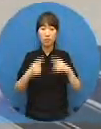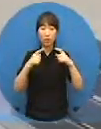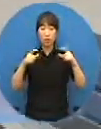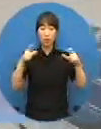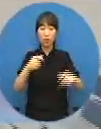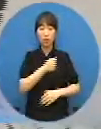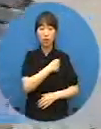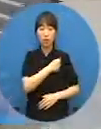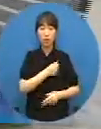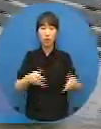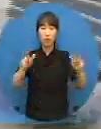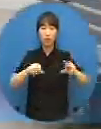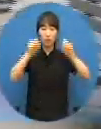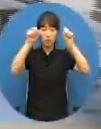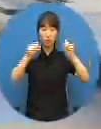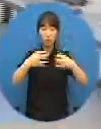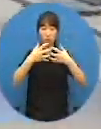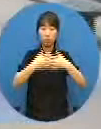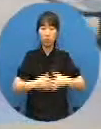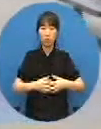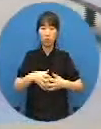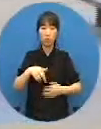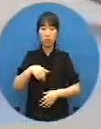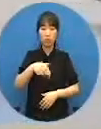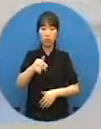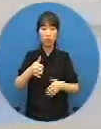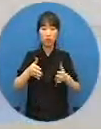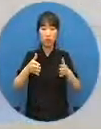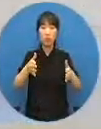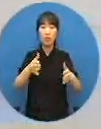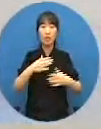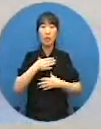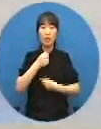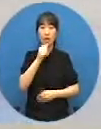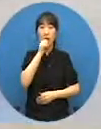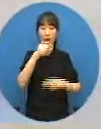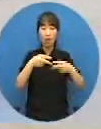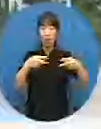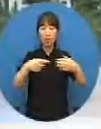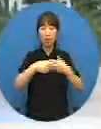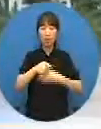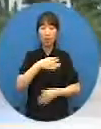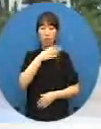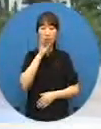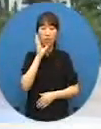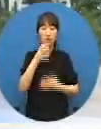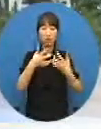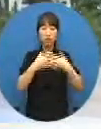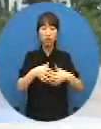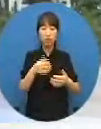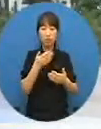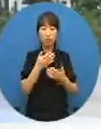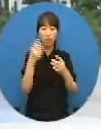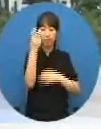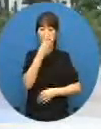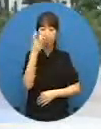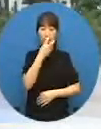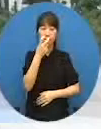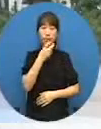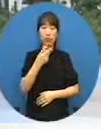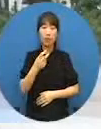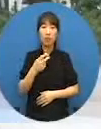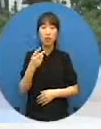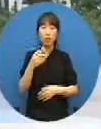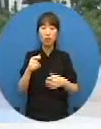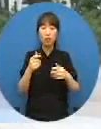동대문구는 답십리공원의 운동기구 산책로 안전펜스 등 노후시설물을 정비해 주민들의